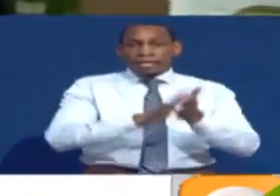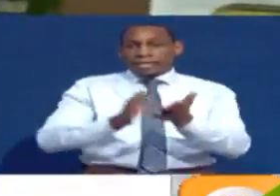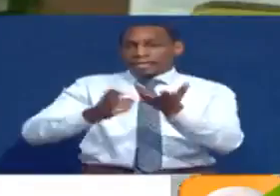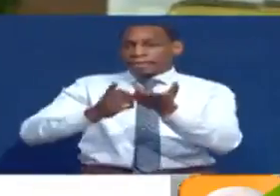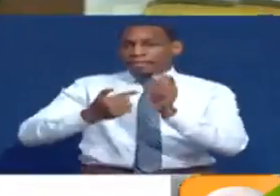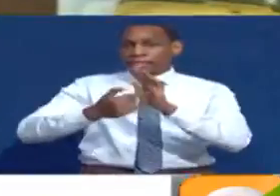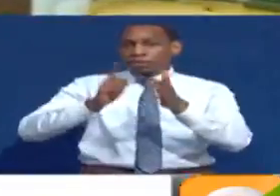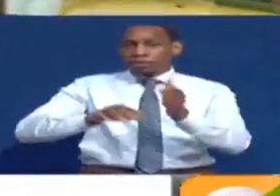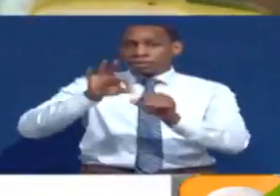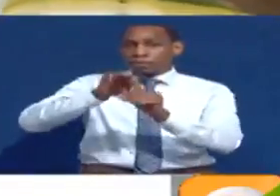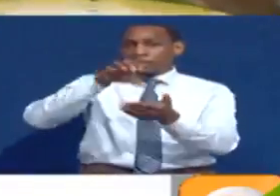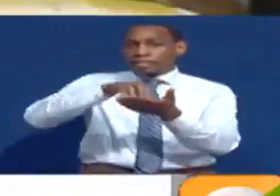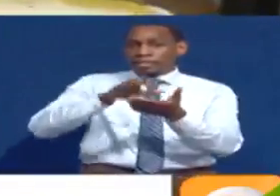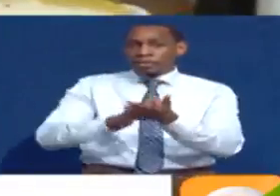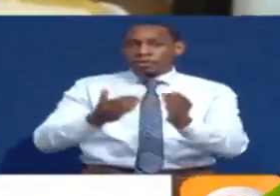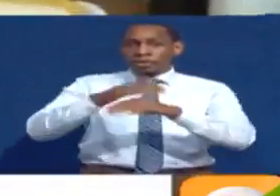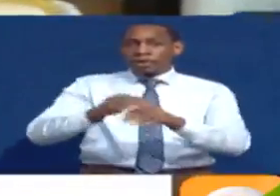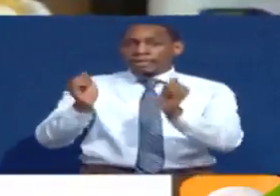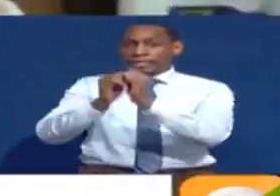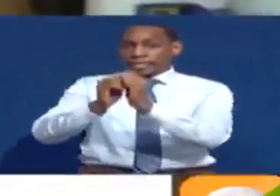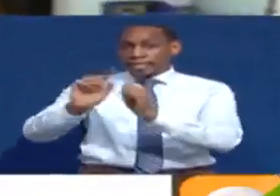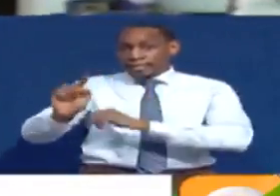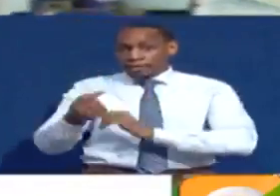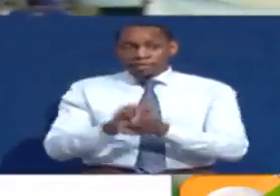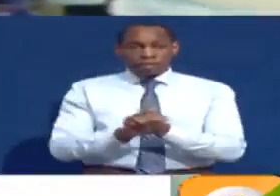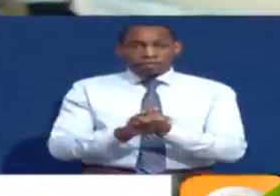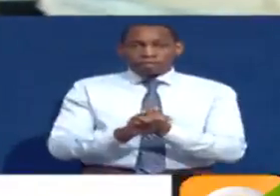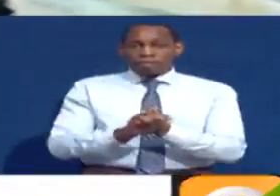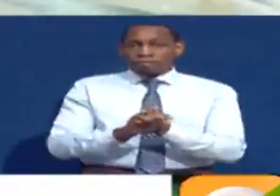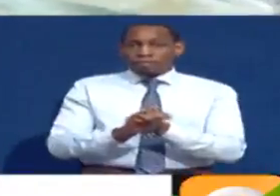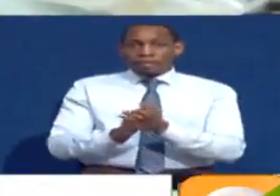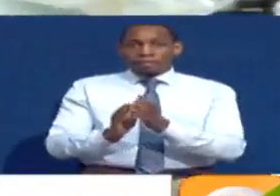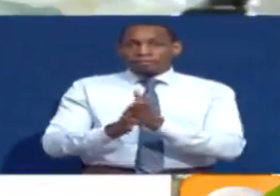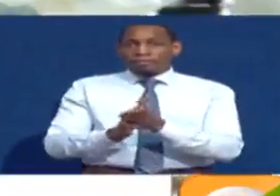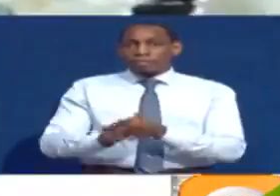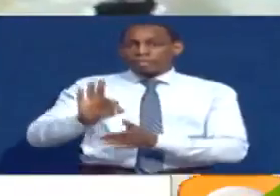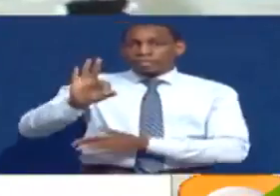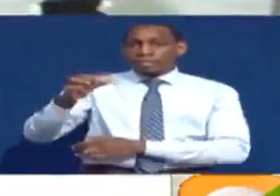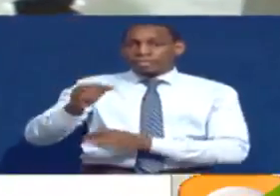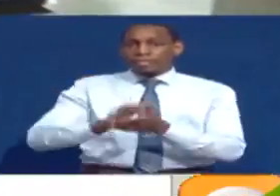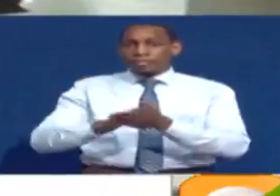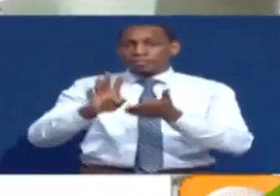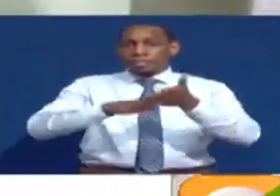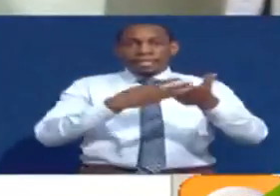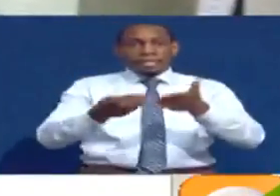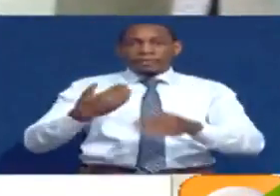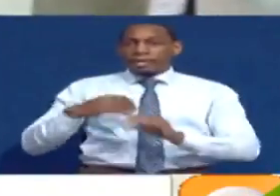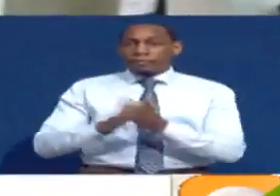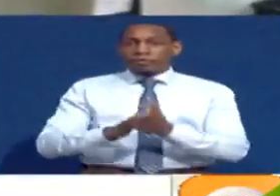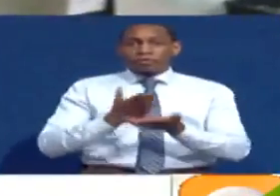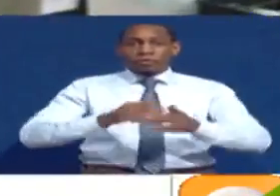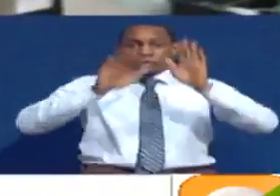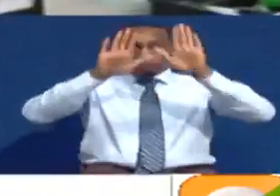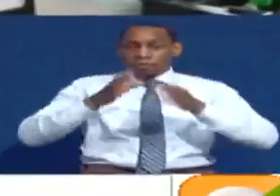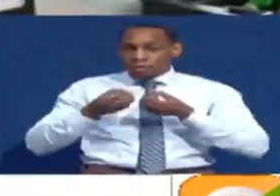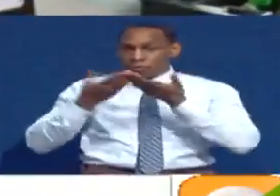takwimu zikionyesha kuwa vituo vya kupigia kura zaidi ya 10,000 havikuwa na mawimbi ya mtandao ya 3G ambayo ni muhimu katika upeperushaji